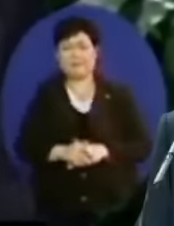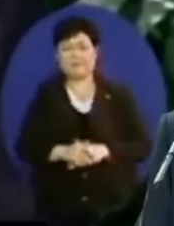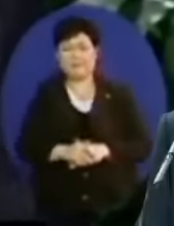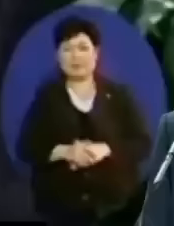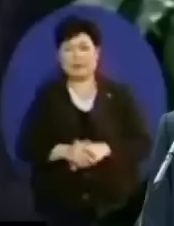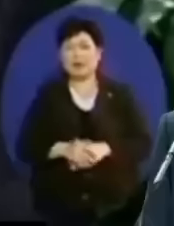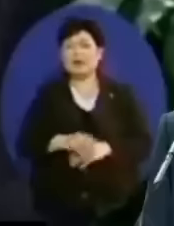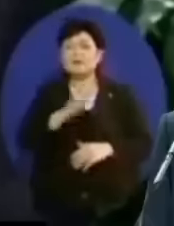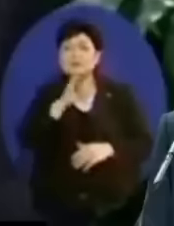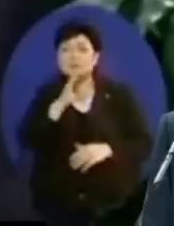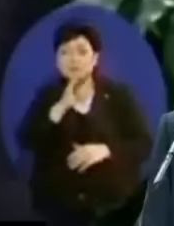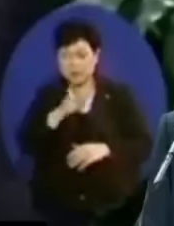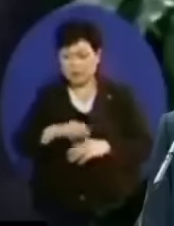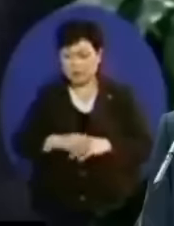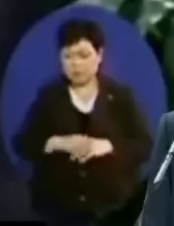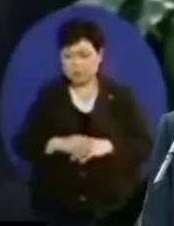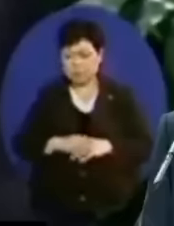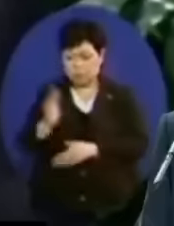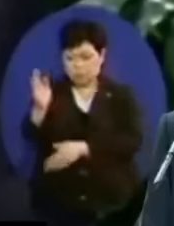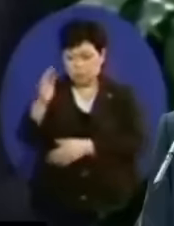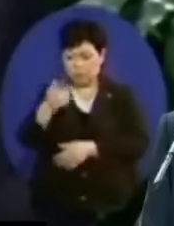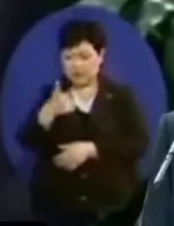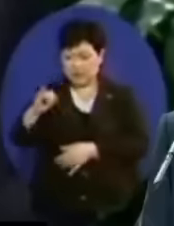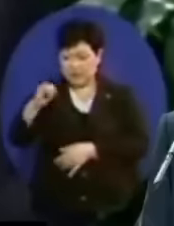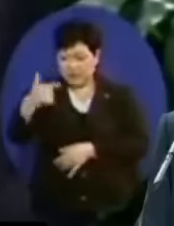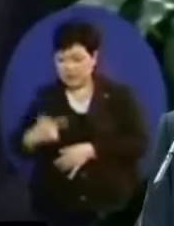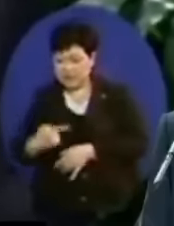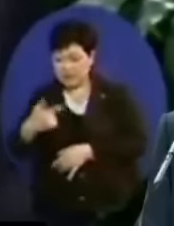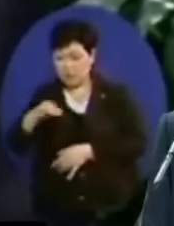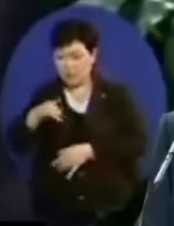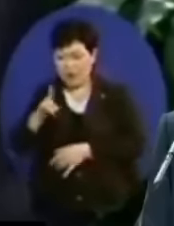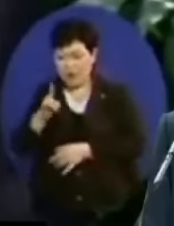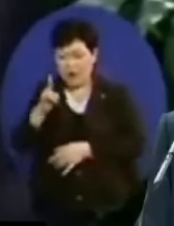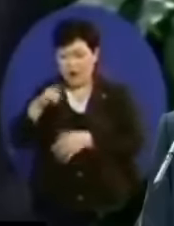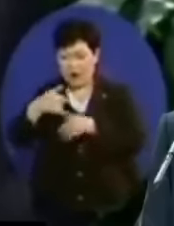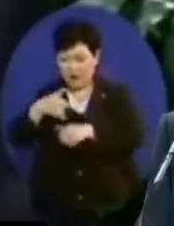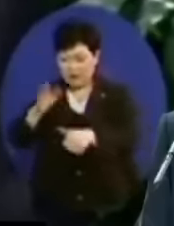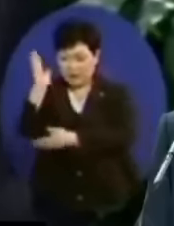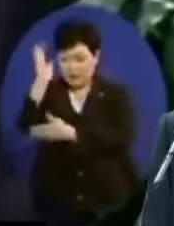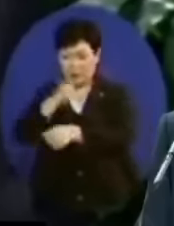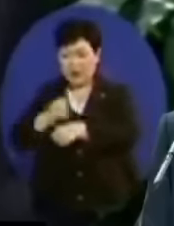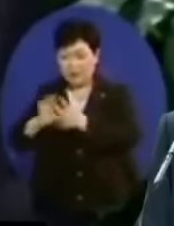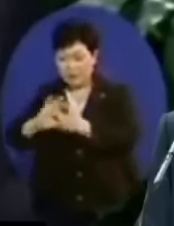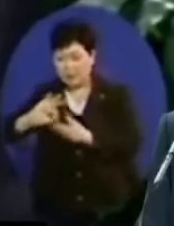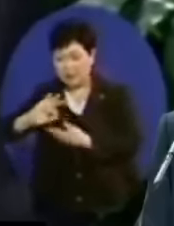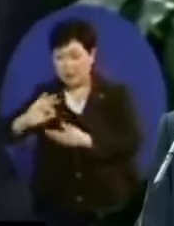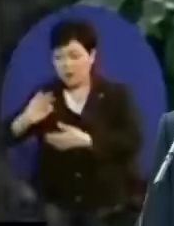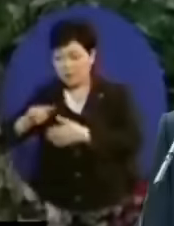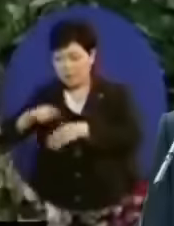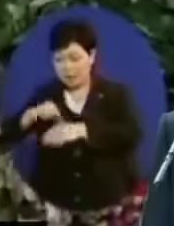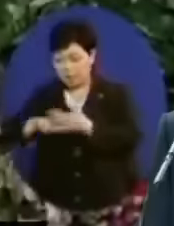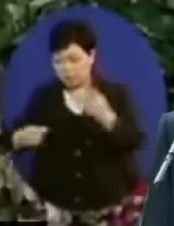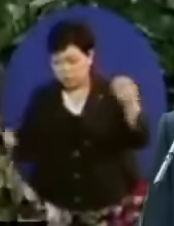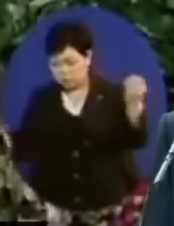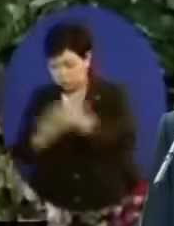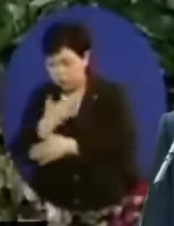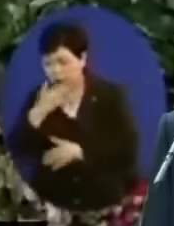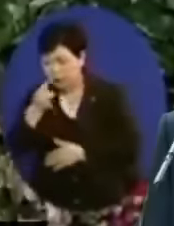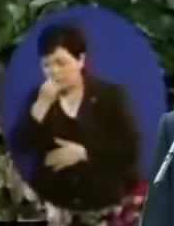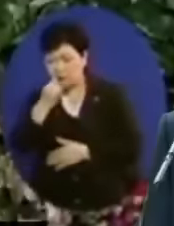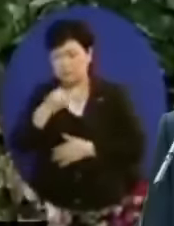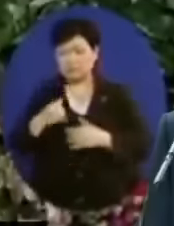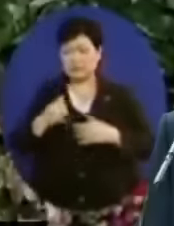안 해야 그들이 죄악 가운데서 멸망받을 수 있으니까 그 니느웨 사람들이 멸망받기를 원했습니다.